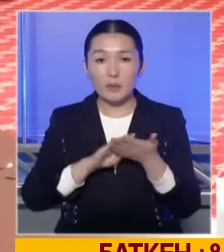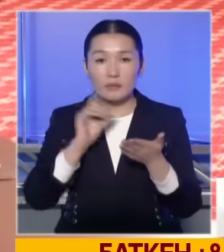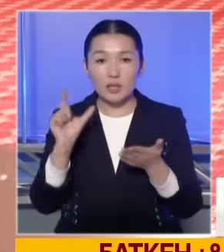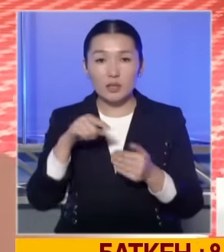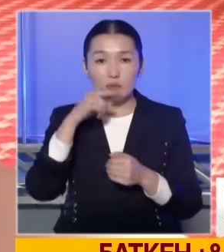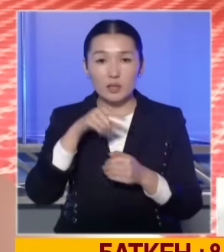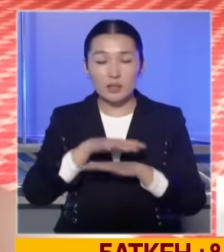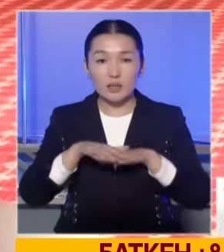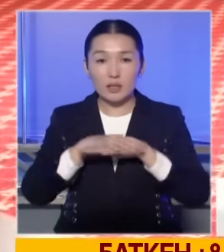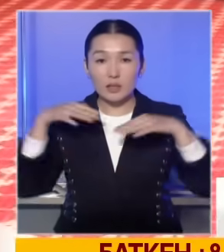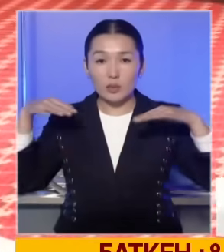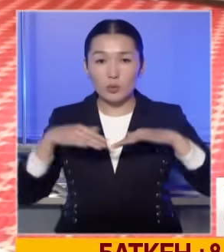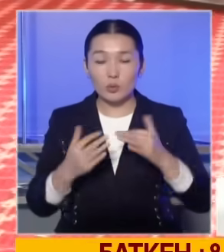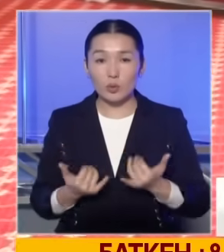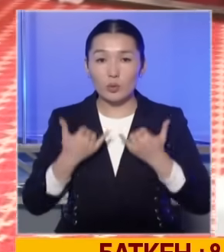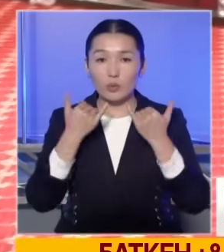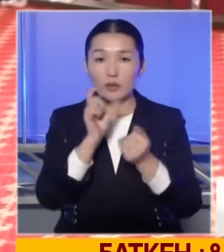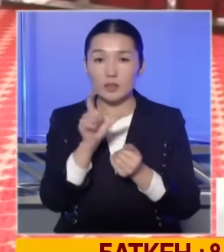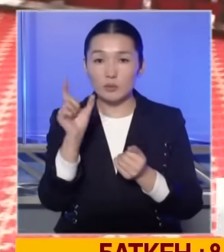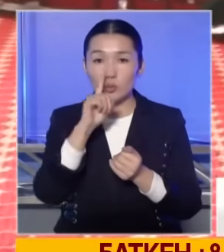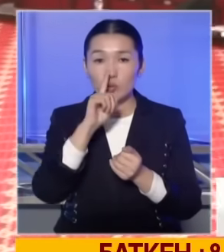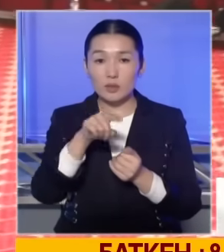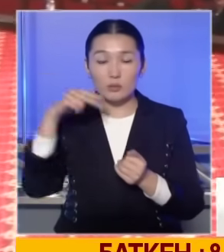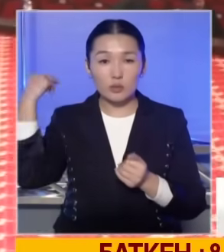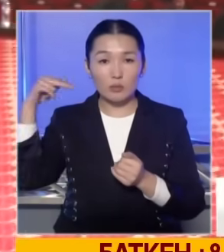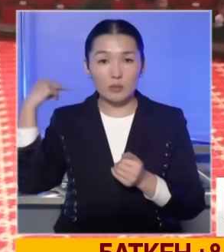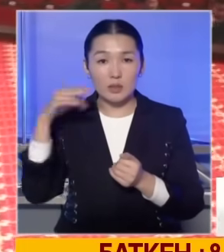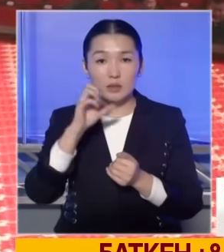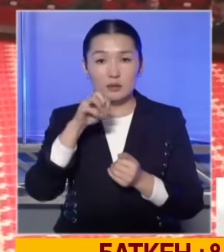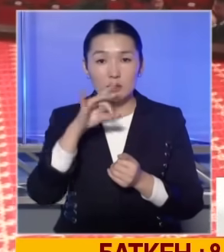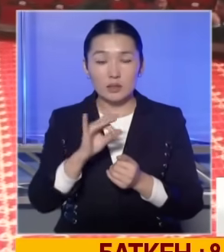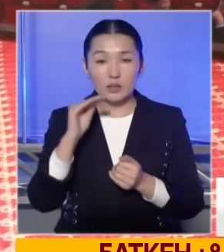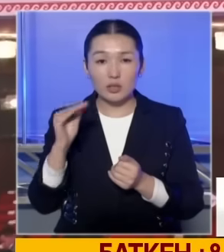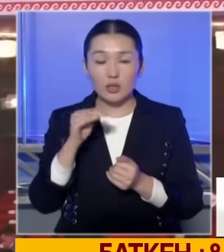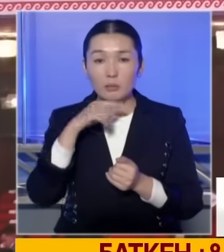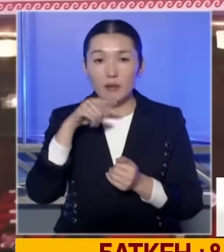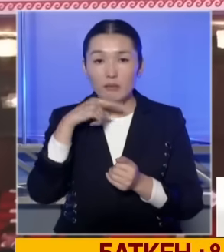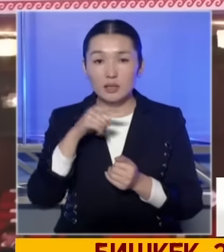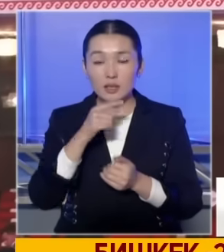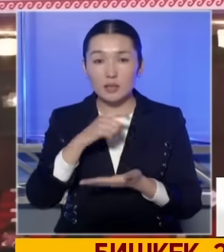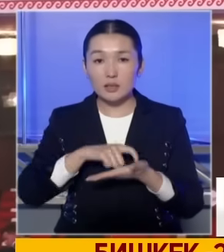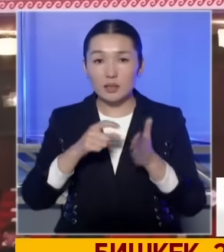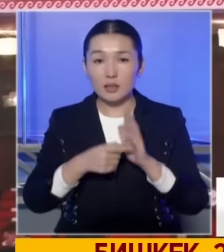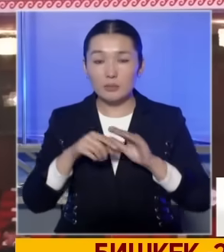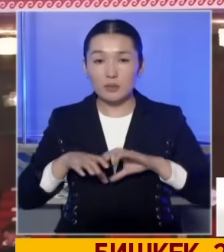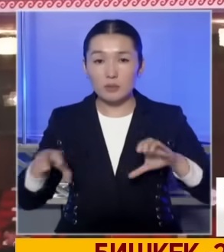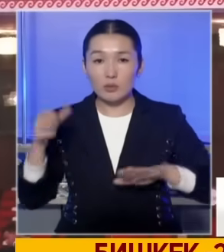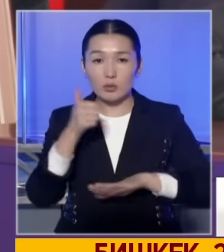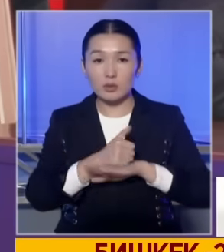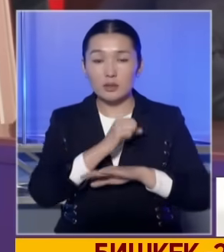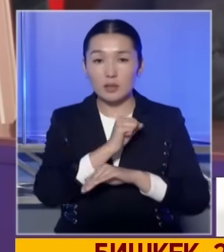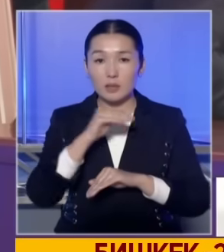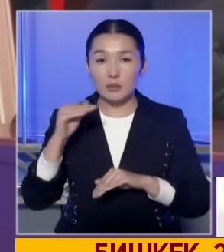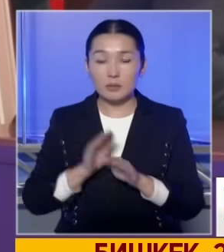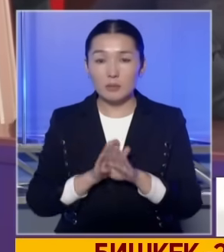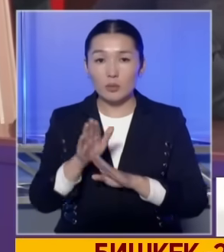элдик курултайга атайын ардактуу коноктор келбейт. Президент Садыр Жапаров элге кайрылуу жасап, министрлер кабинетинин төрагасы Акылбек Жапаров аткарылган